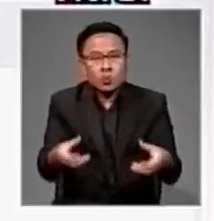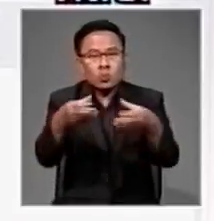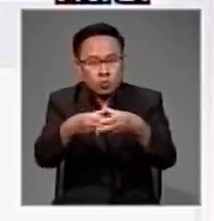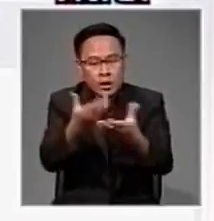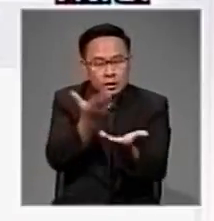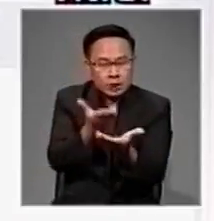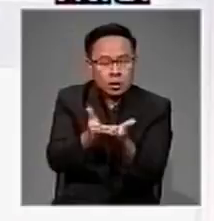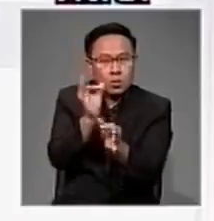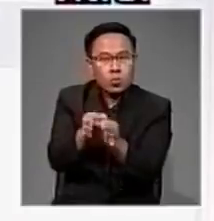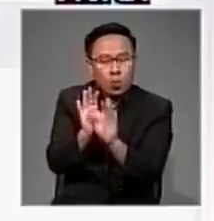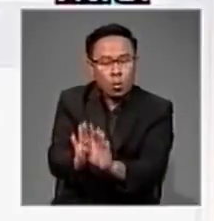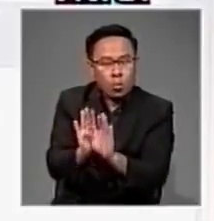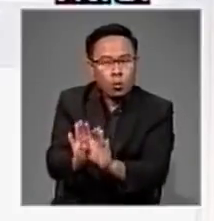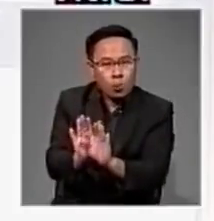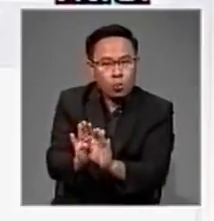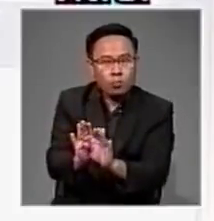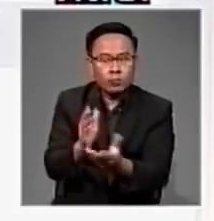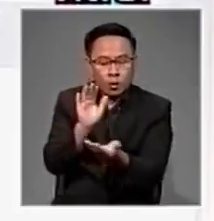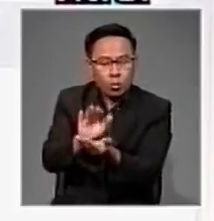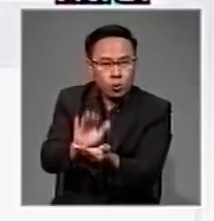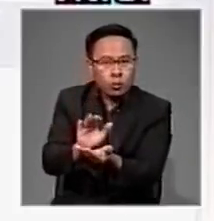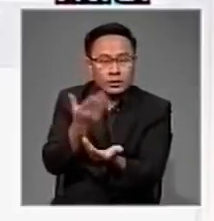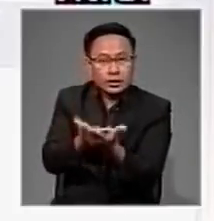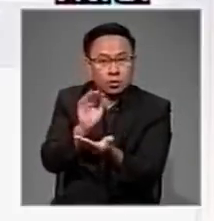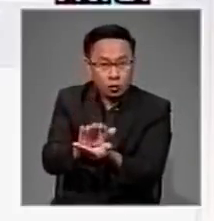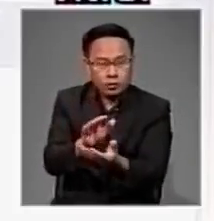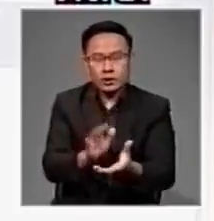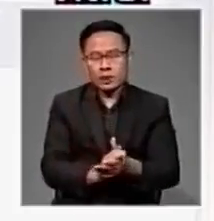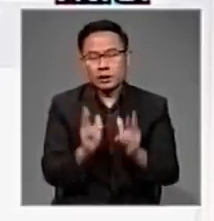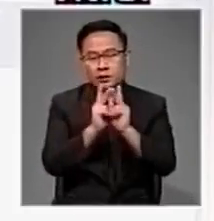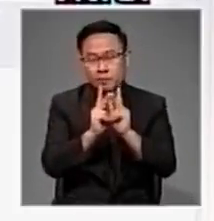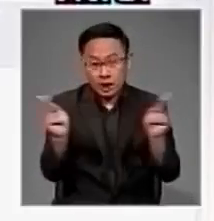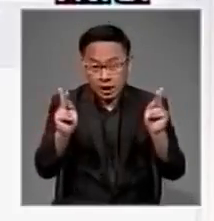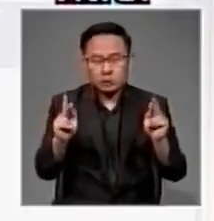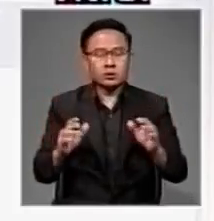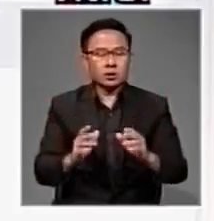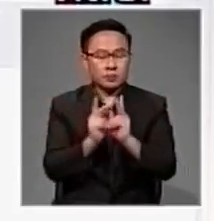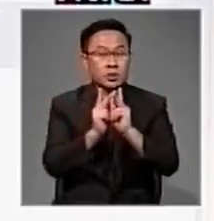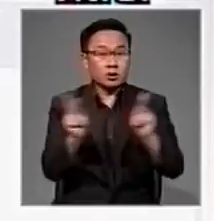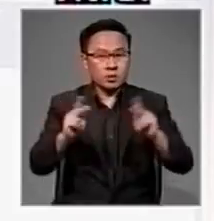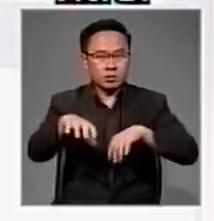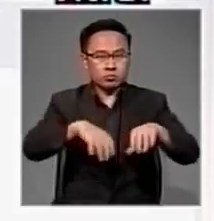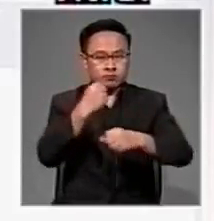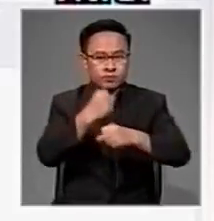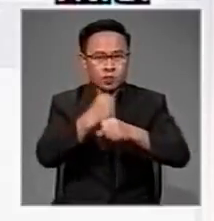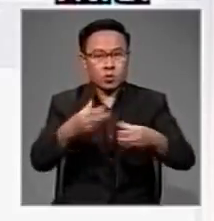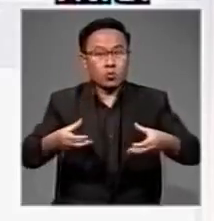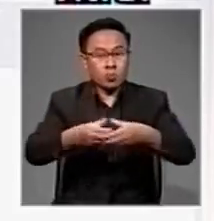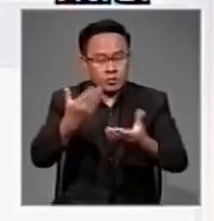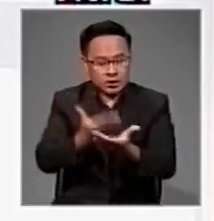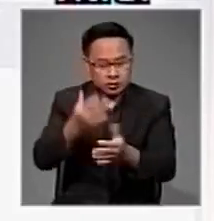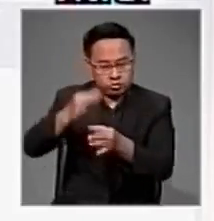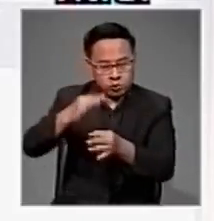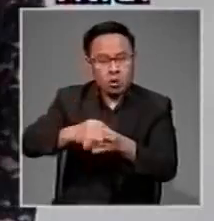ลู่ทางในการดำเนินงานนะครับการจับกลุ่มการออมทรัพย์การดำเนินงานเราก็จะเป็นมีสรรหาคณะกรรม